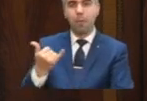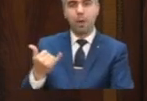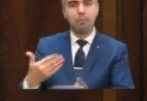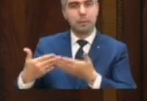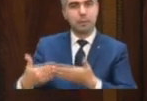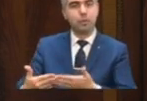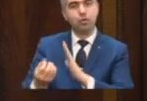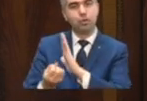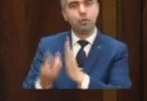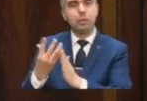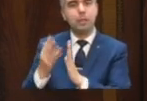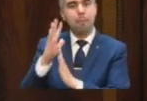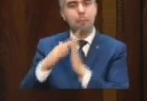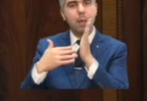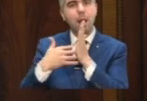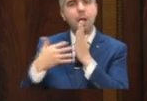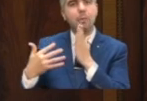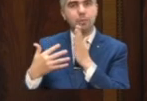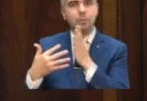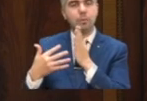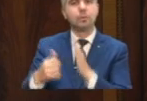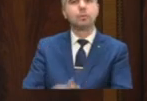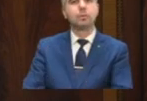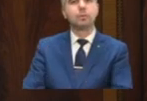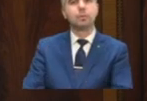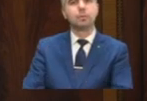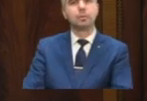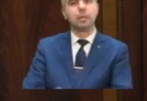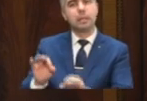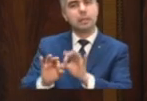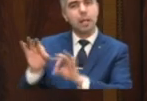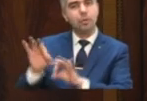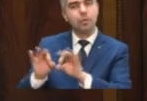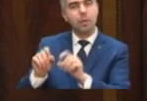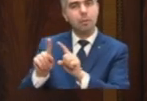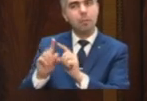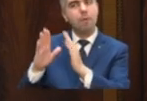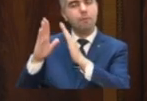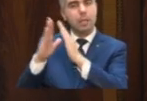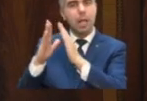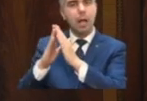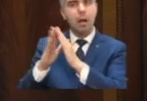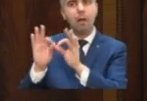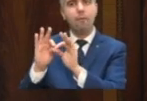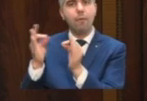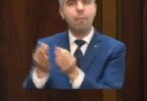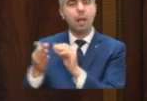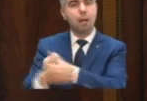وضع مخطط استراتيجي يروم توفير سكن لائق للأسر